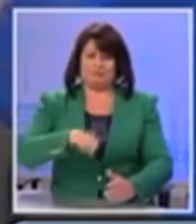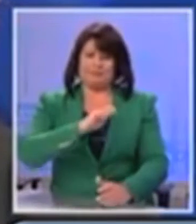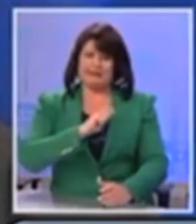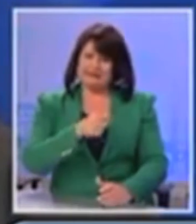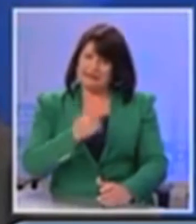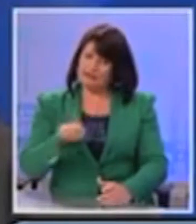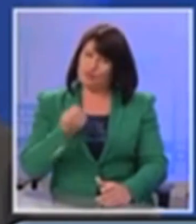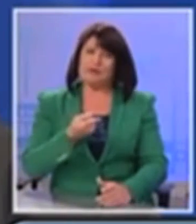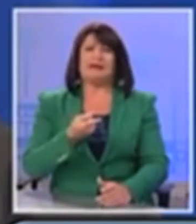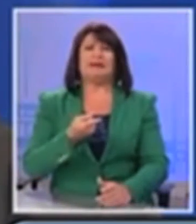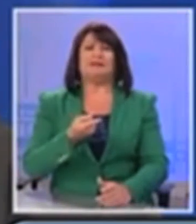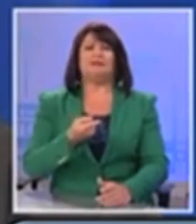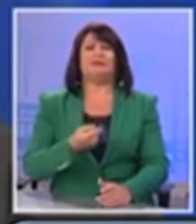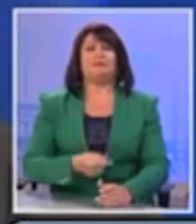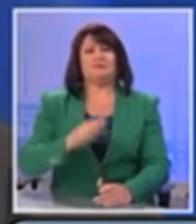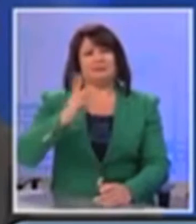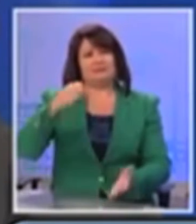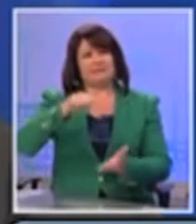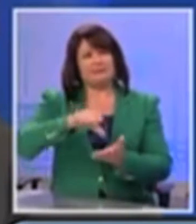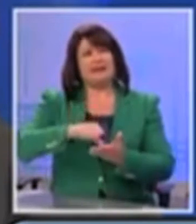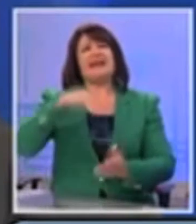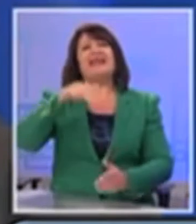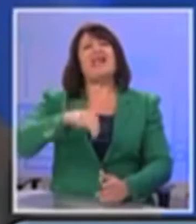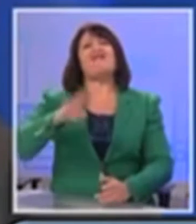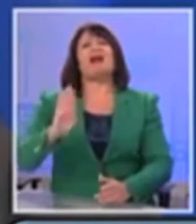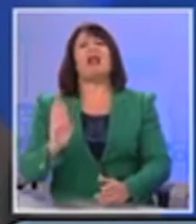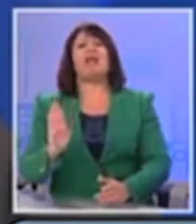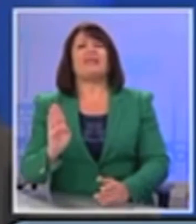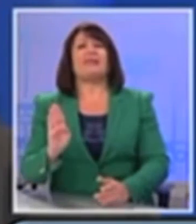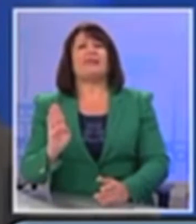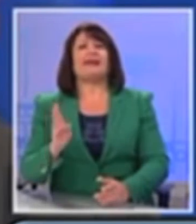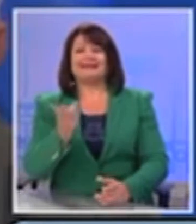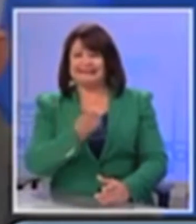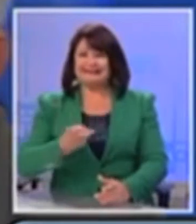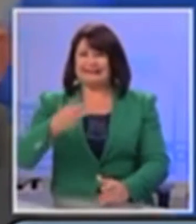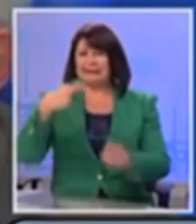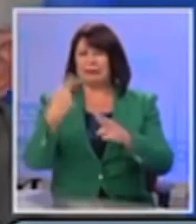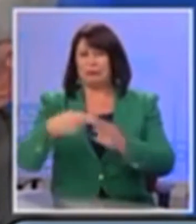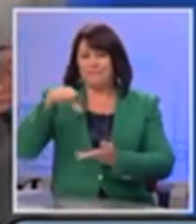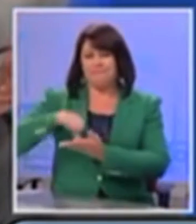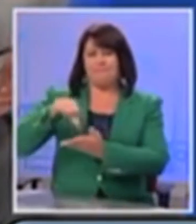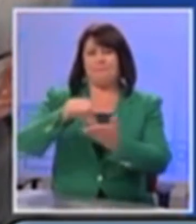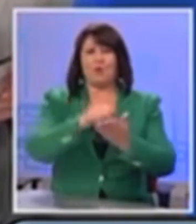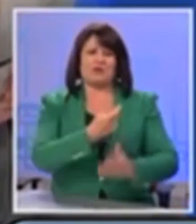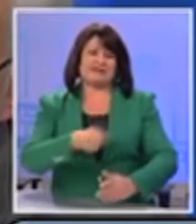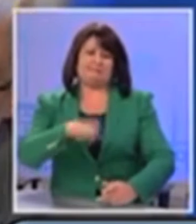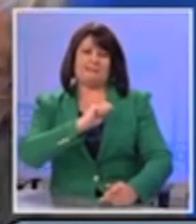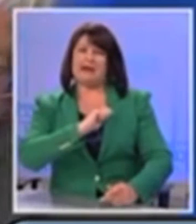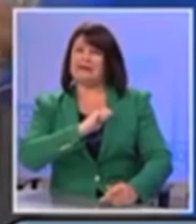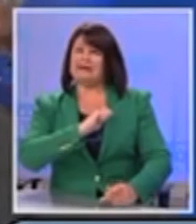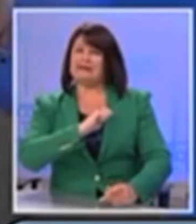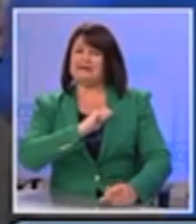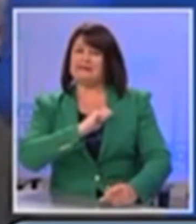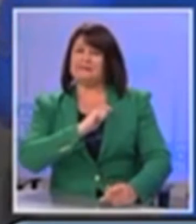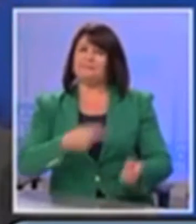ville espagnole qui est Valencia. Ces trois grandes villes espagnoles auxquelles s'ajoutent Cadiz, Saragosse